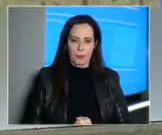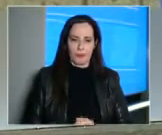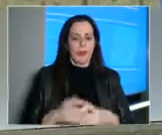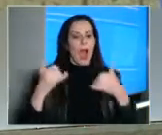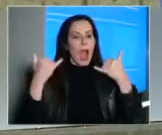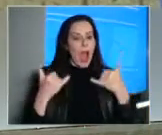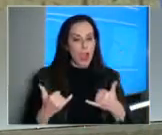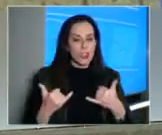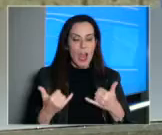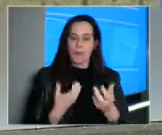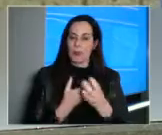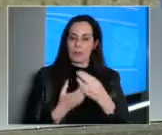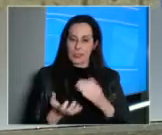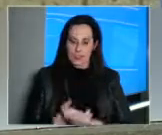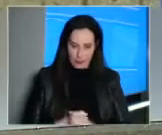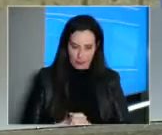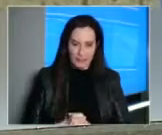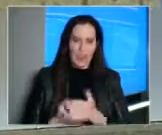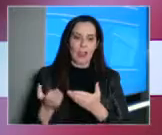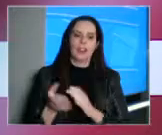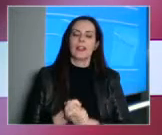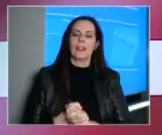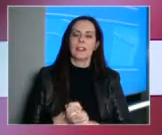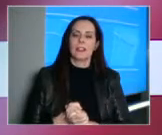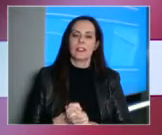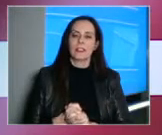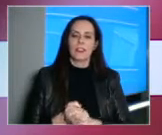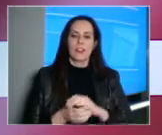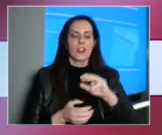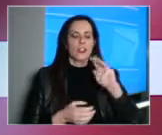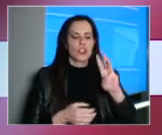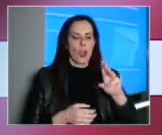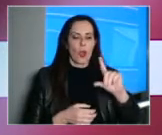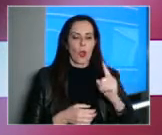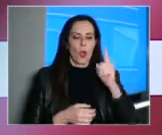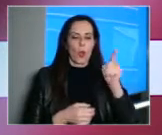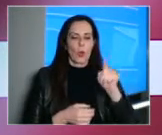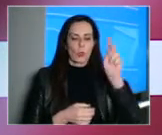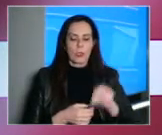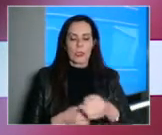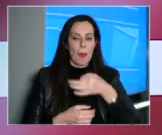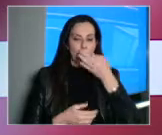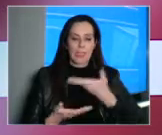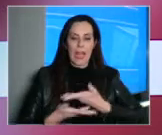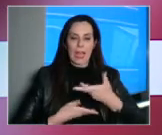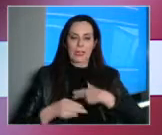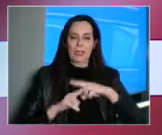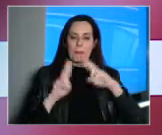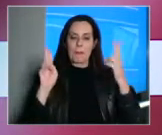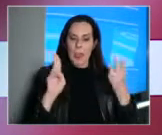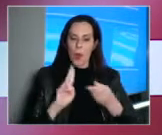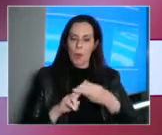עכשיו באולפן מצטרף אליי אורח התוכנית הערב, הפעם זה שרון לוזון, מרצה ליחסים בינלאומיים באוניברסיטה הפתוחה.